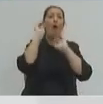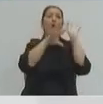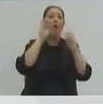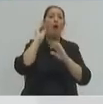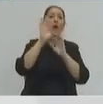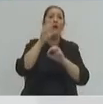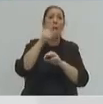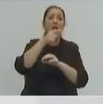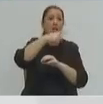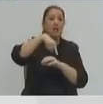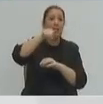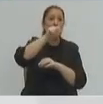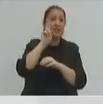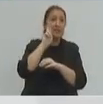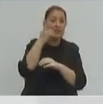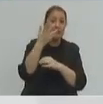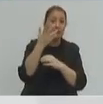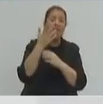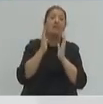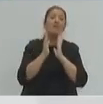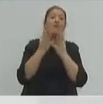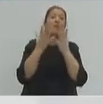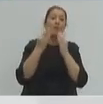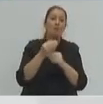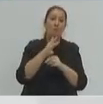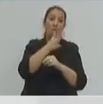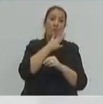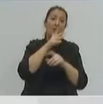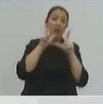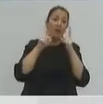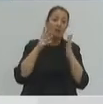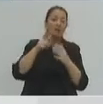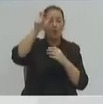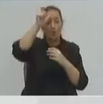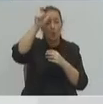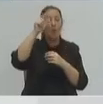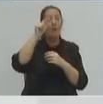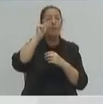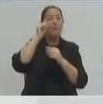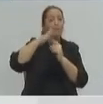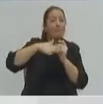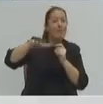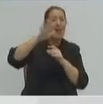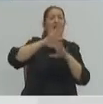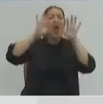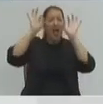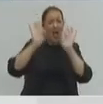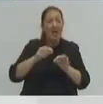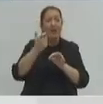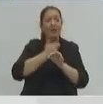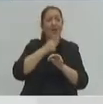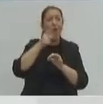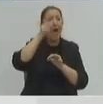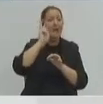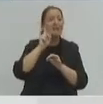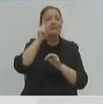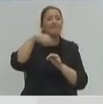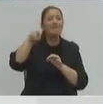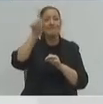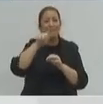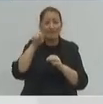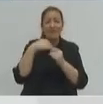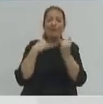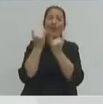yağmaya devam edilmiştir. Bilinmelidir ki Türk milleti her şartta Azerbaycan'ın yanında